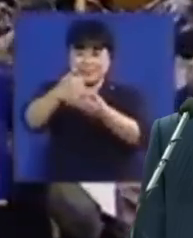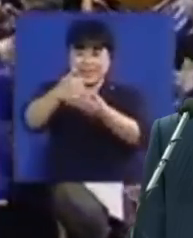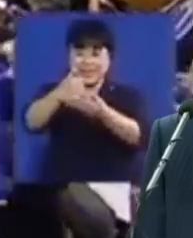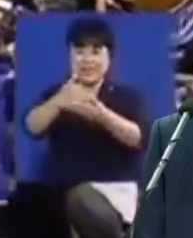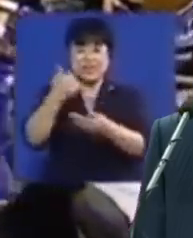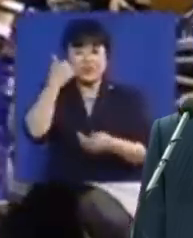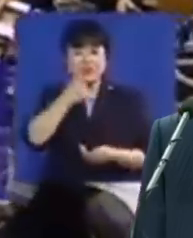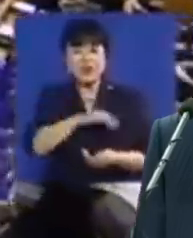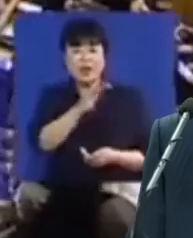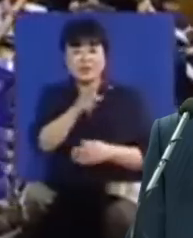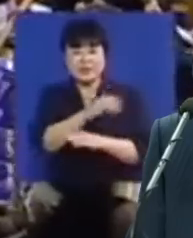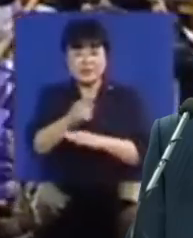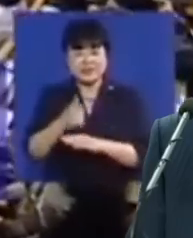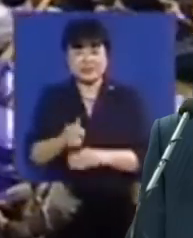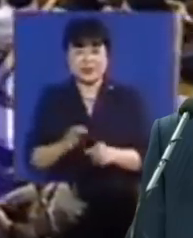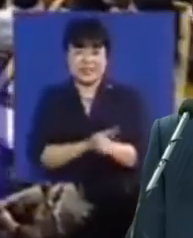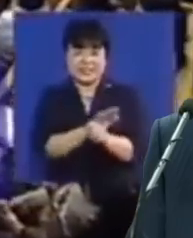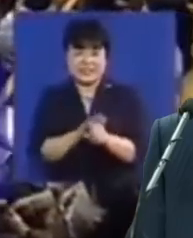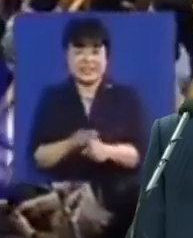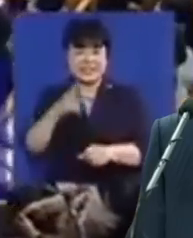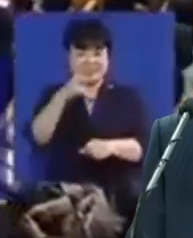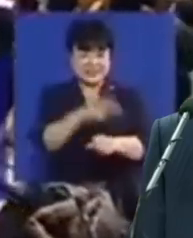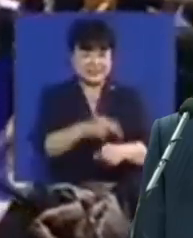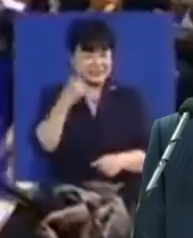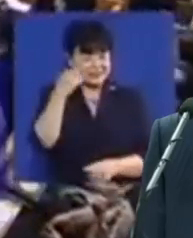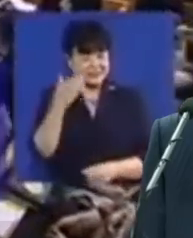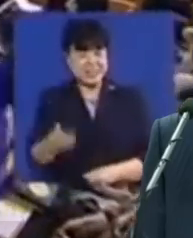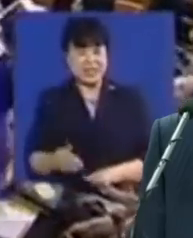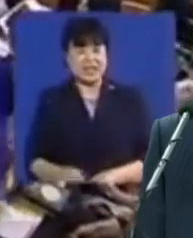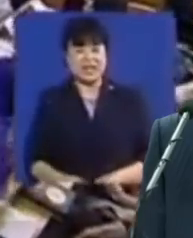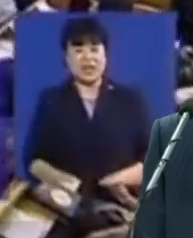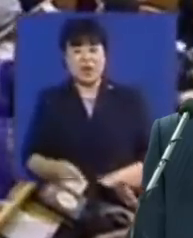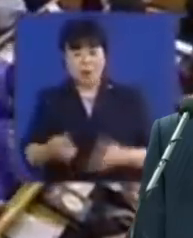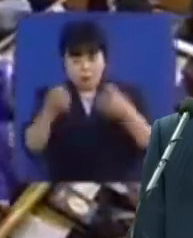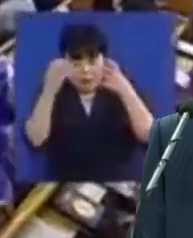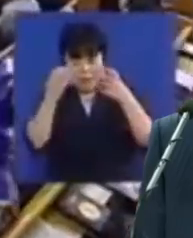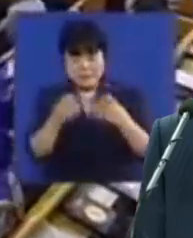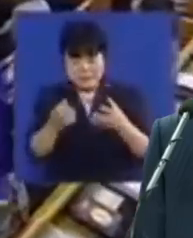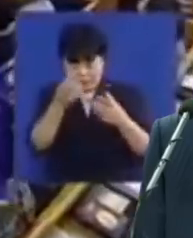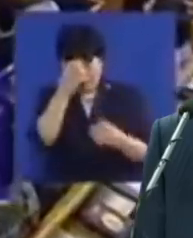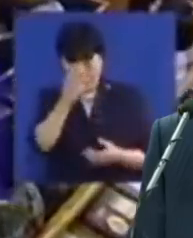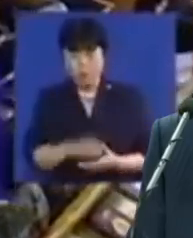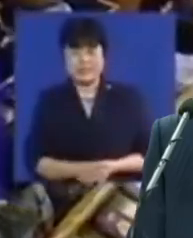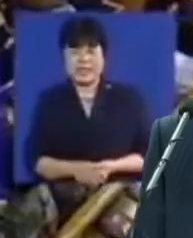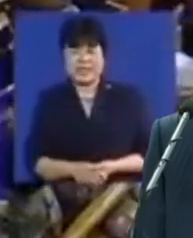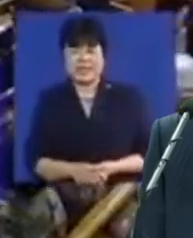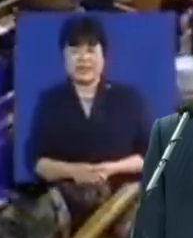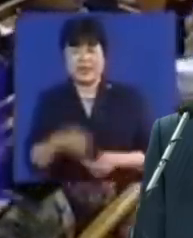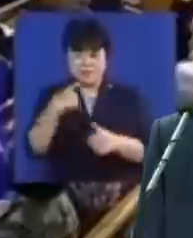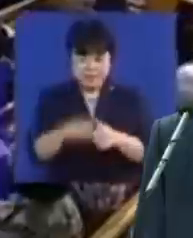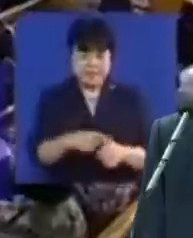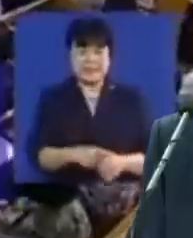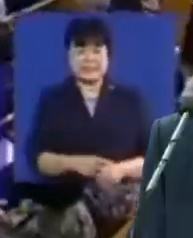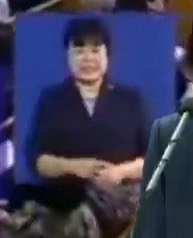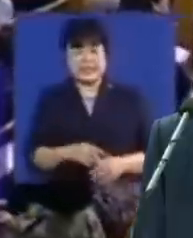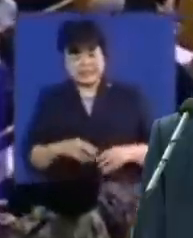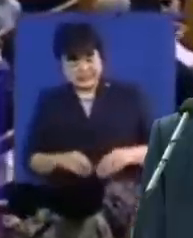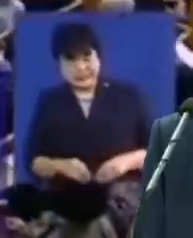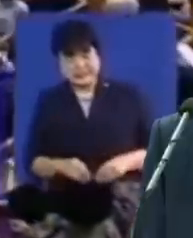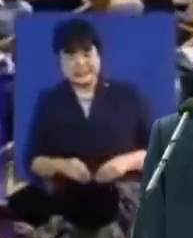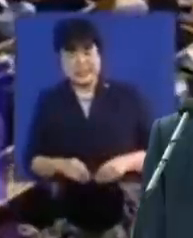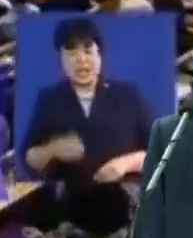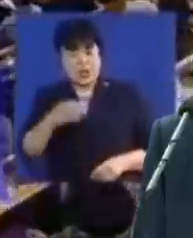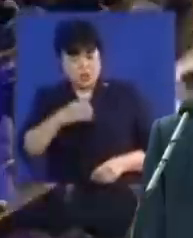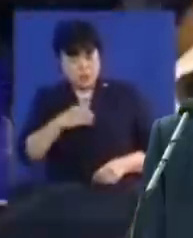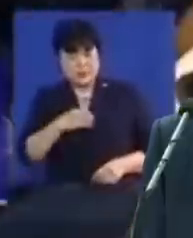자신이라. 누가 우리를 그리스도의 사랑에서 끊으리요. 환난이나 곤고나 박해나